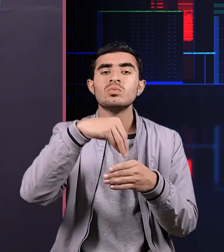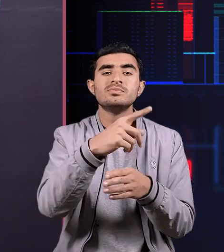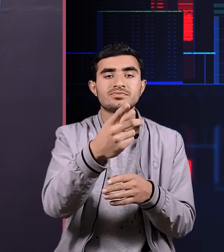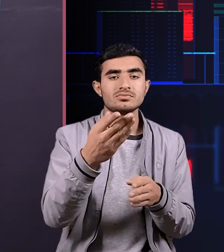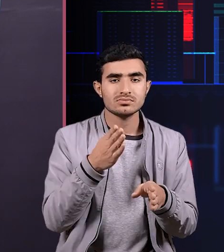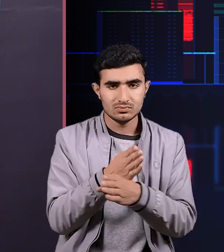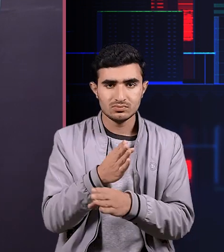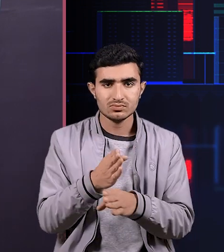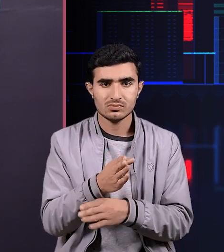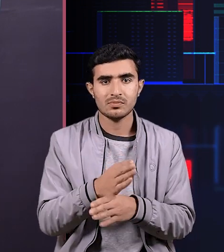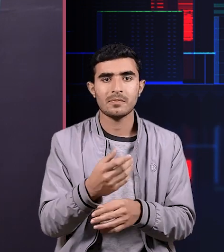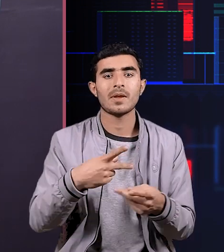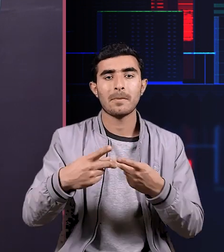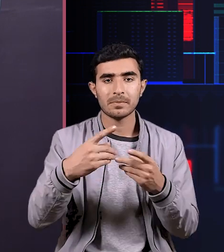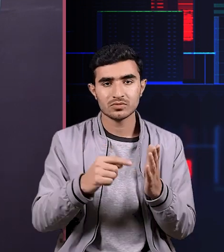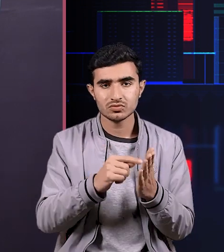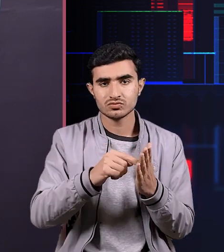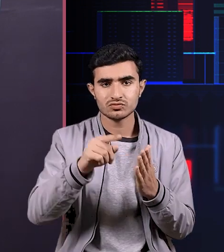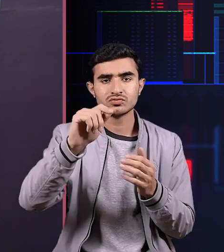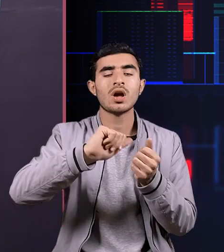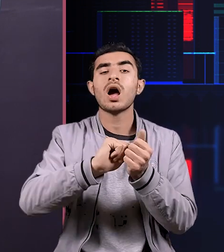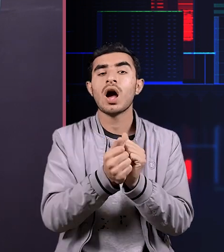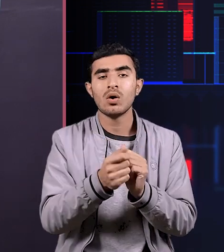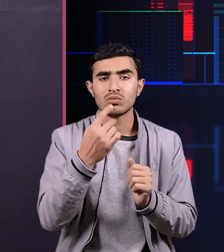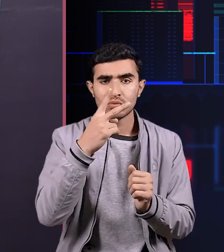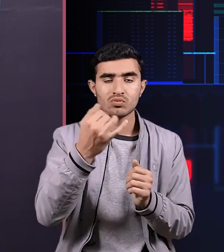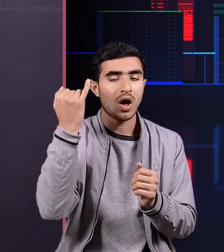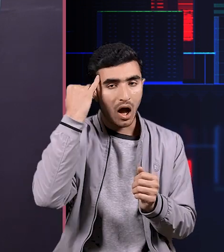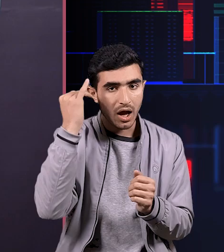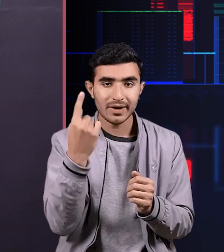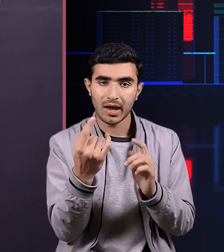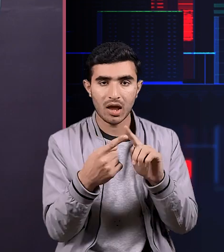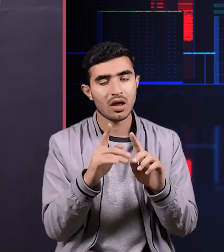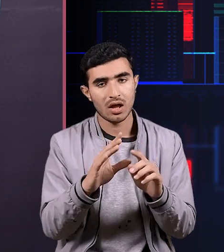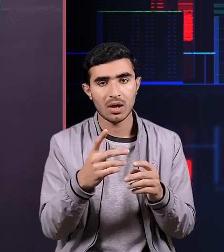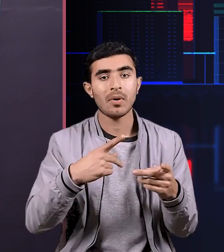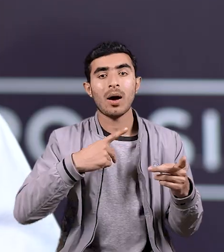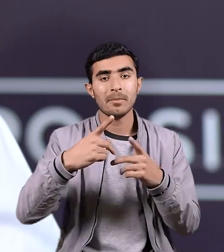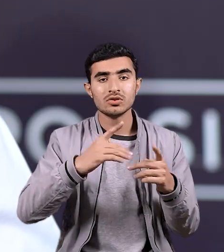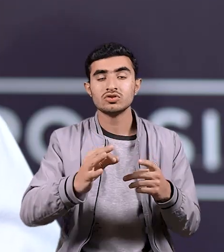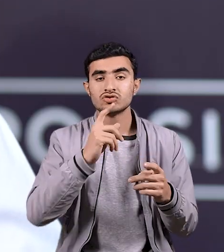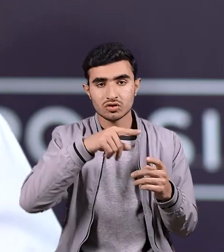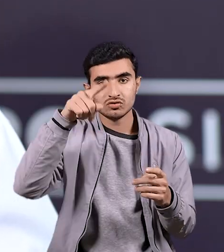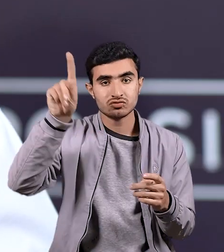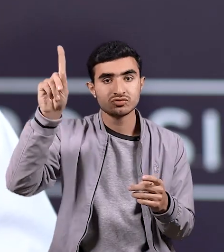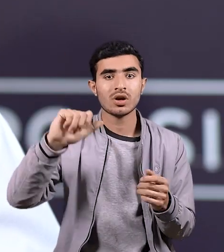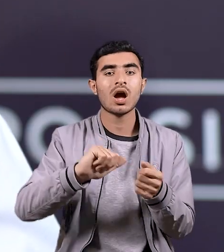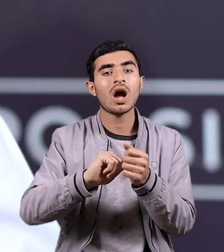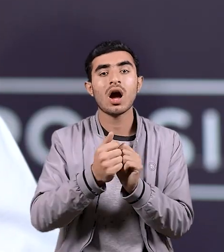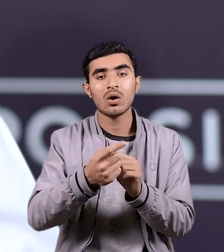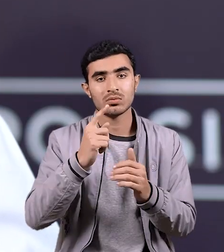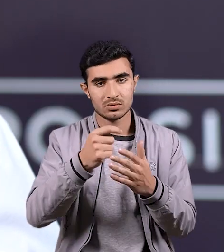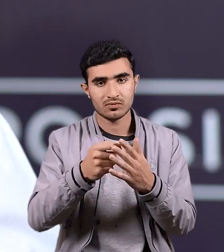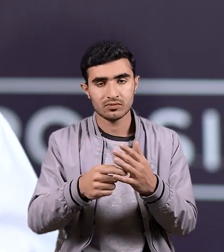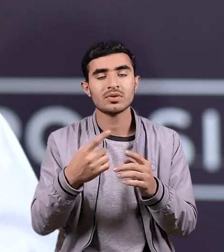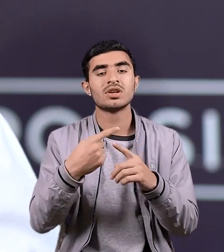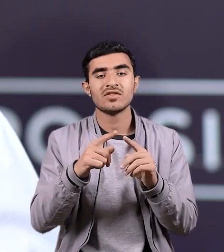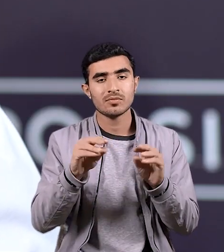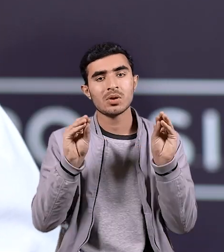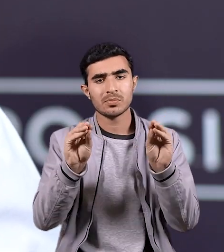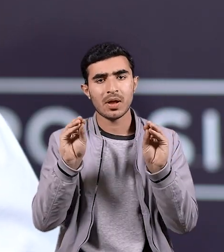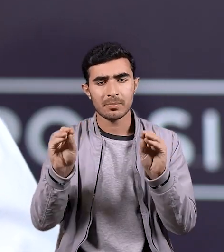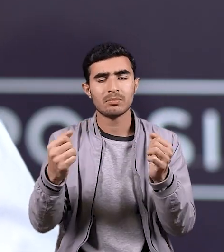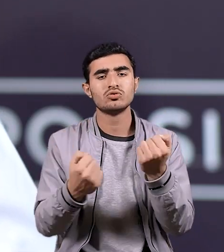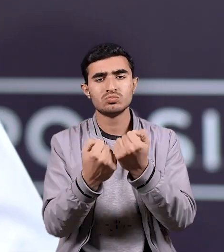या सर्विस का काम आता है, उसको एक बिज़नेस में कैसे कन्वर्ट करना है ताकि वो सक्सेसफुल बिजनेस बन सके। उसकी अकाउंटिंग, फाइनेंस,